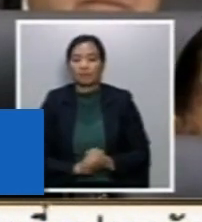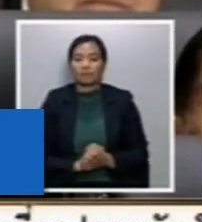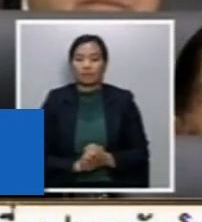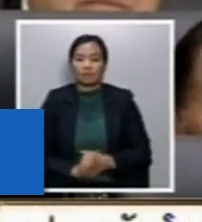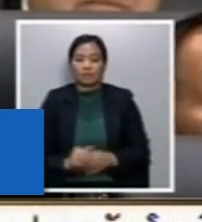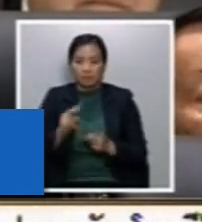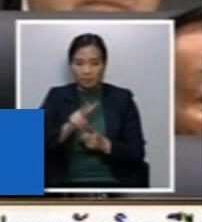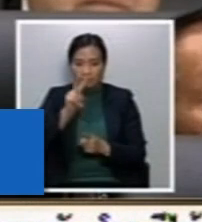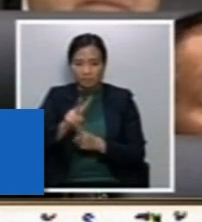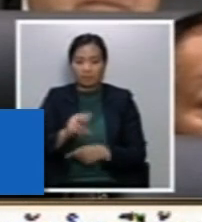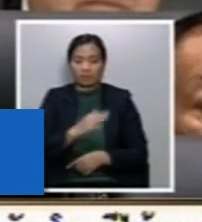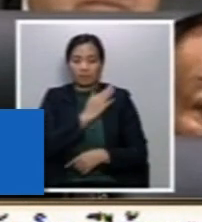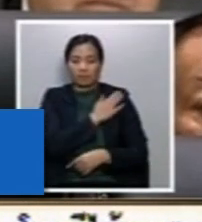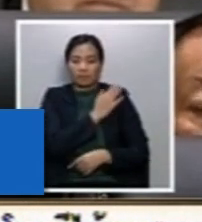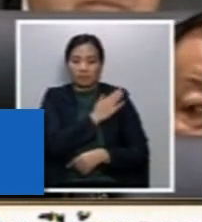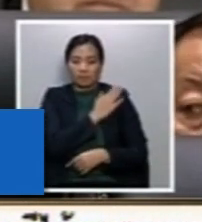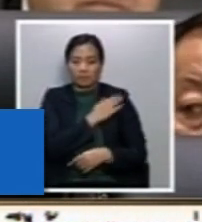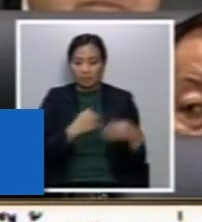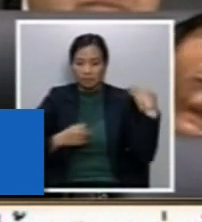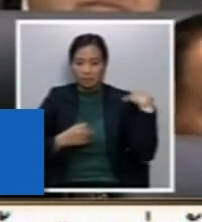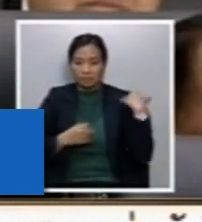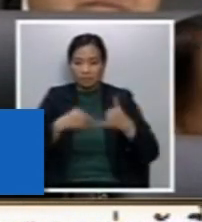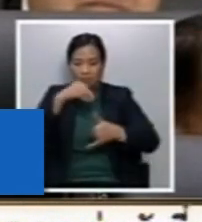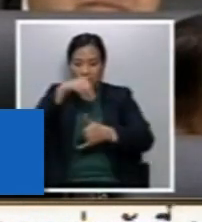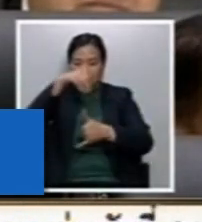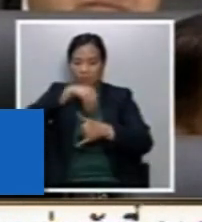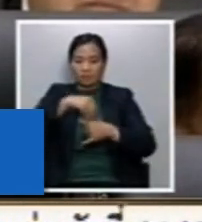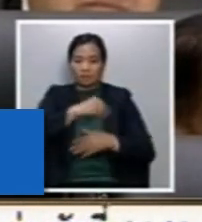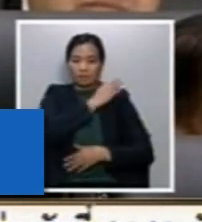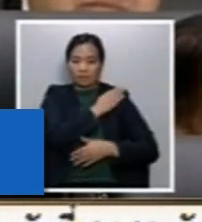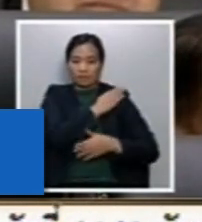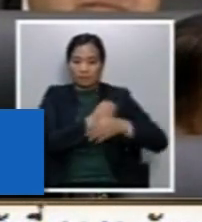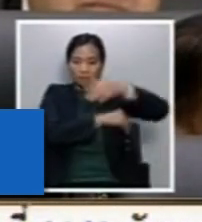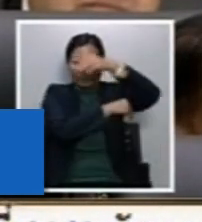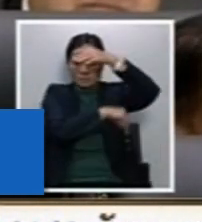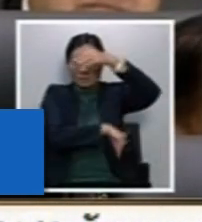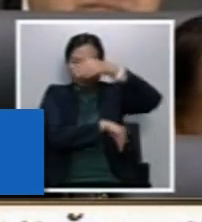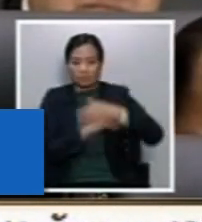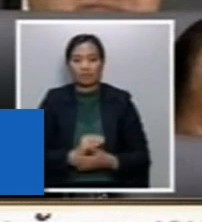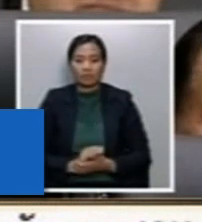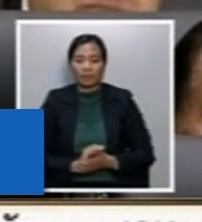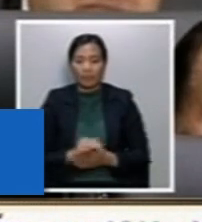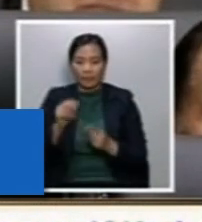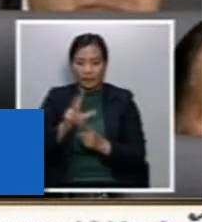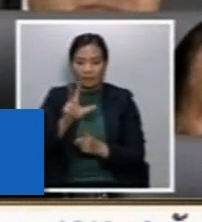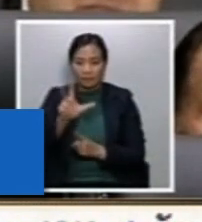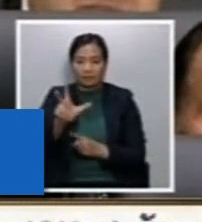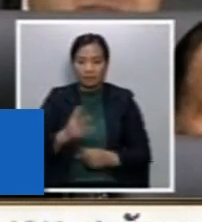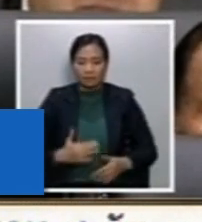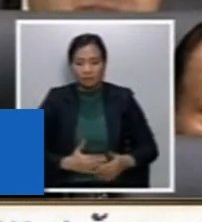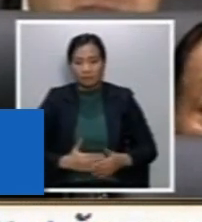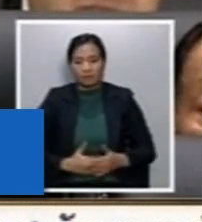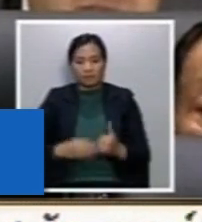ที่สองนี่บนไหล่ซ้ายนะครับไหล่ซ้ายทะลุจักระแร้เนี่ยลงมาแล้วจุดที่สามที่หน้าท้องสาม